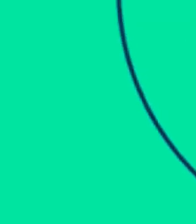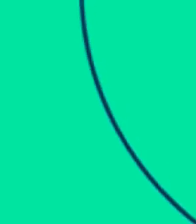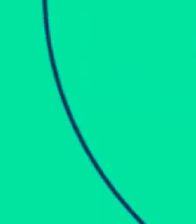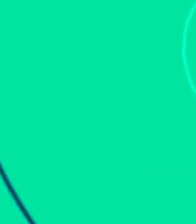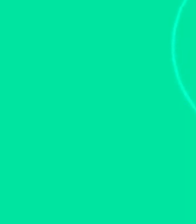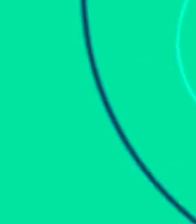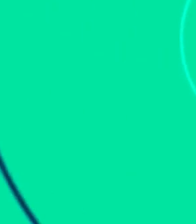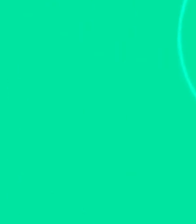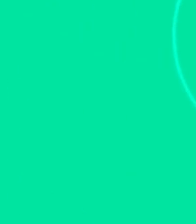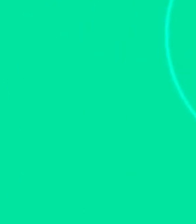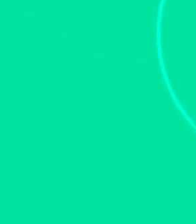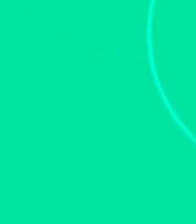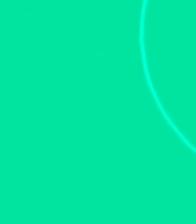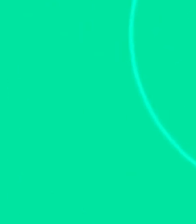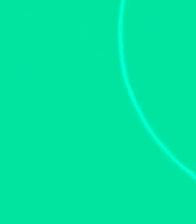Музика